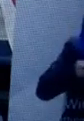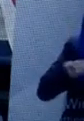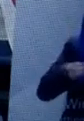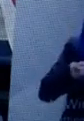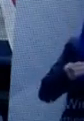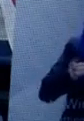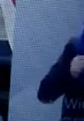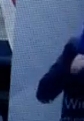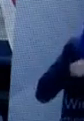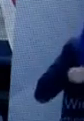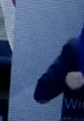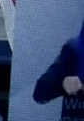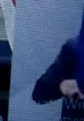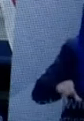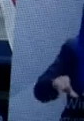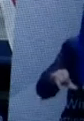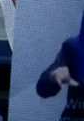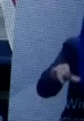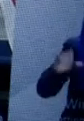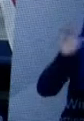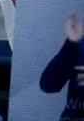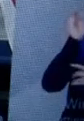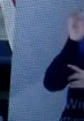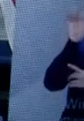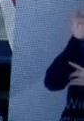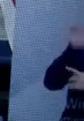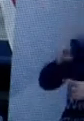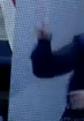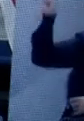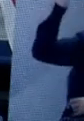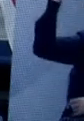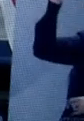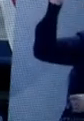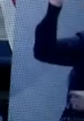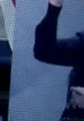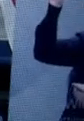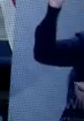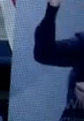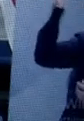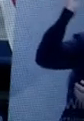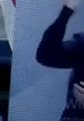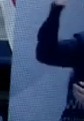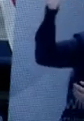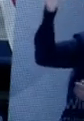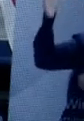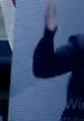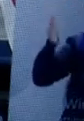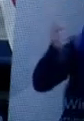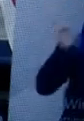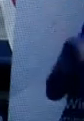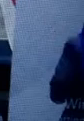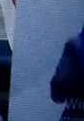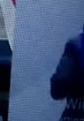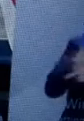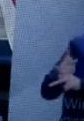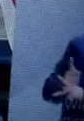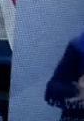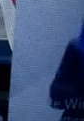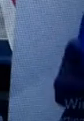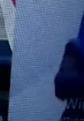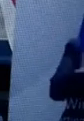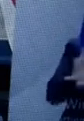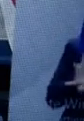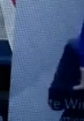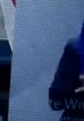beristiqamah, saya percaya Allah, insya-Allah, penularan wabak ini akan kekal terkawal dan kita